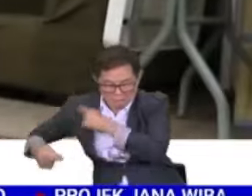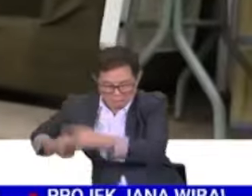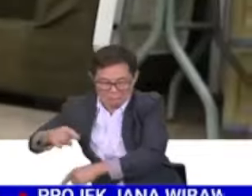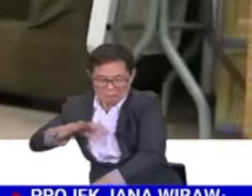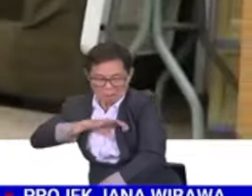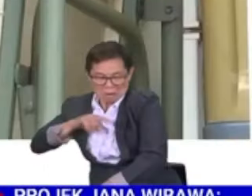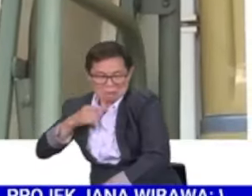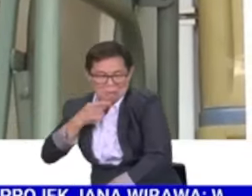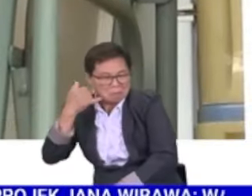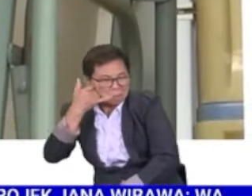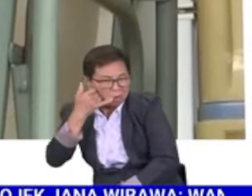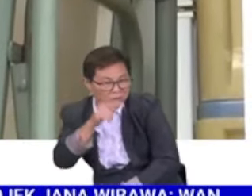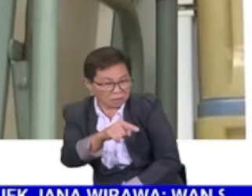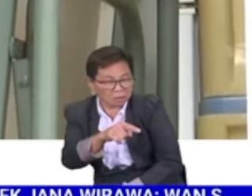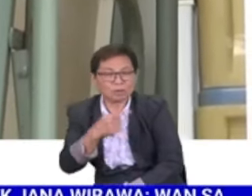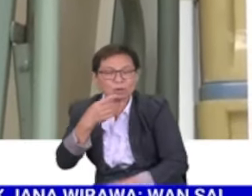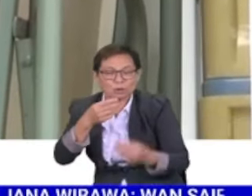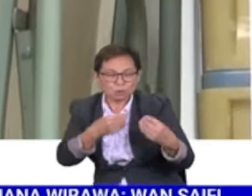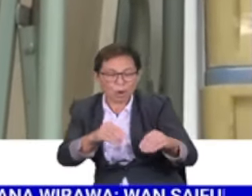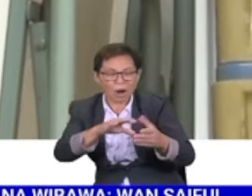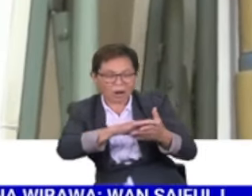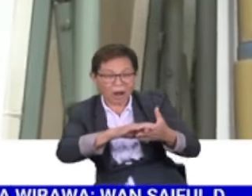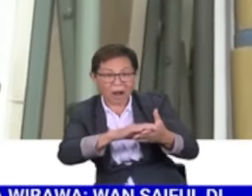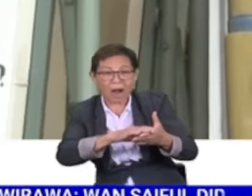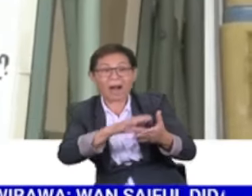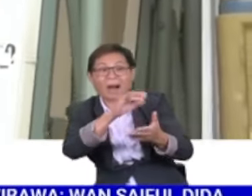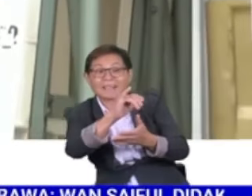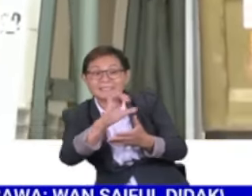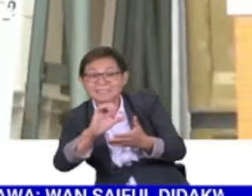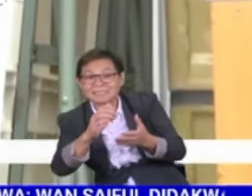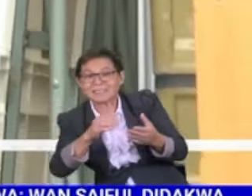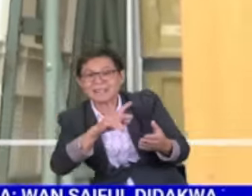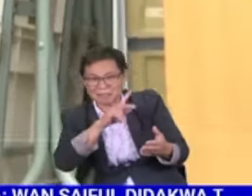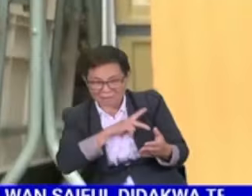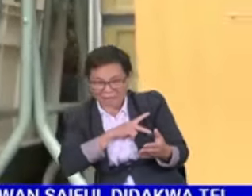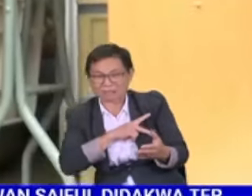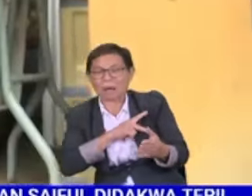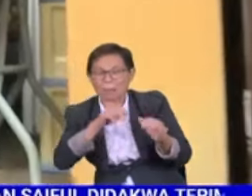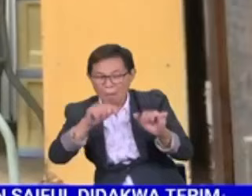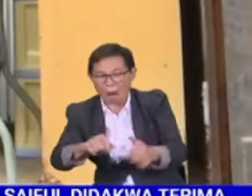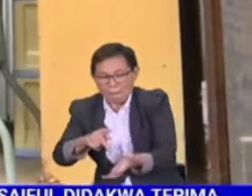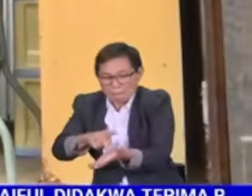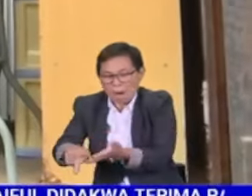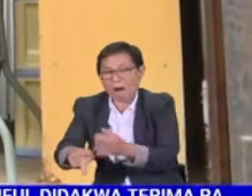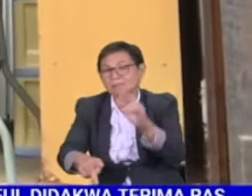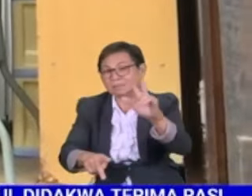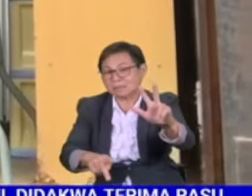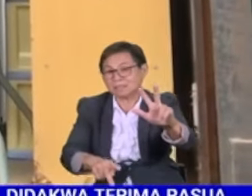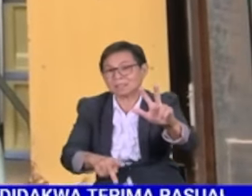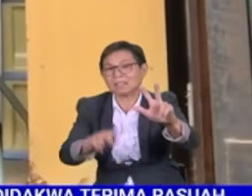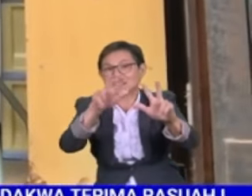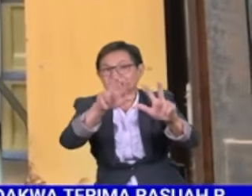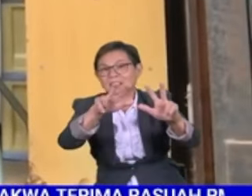sebagai polis. Mangsa didakwa menjual kad pengenalan miliknya dan dikehendaki membayar